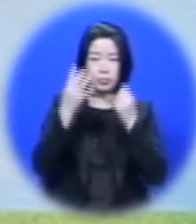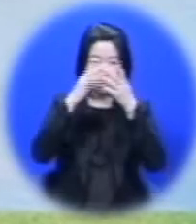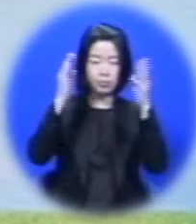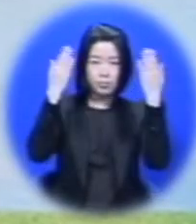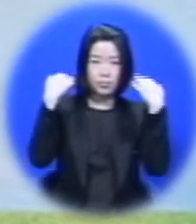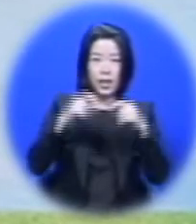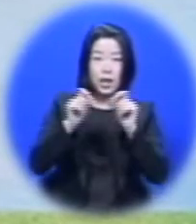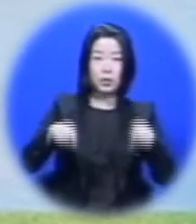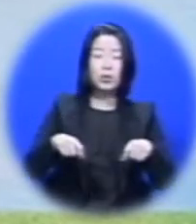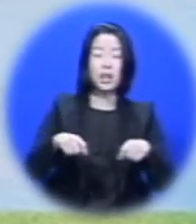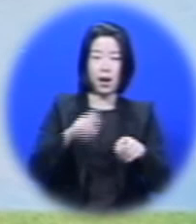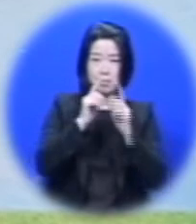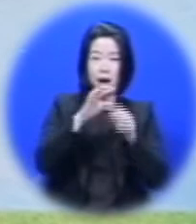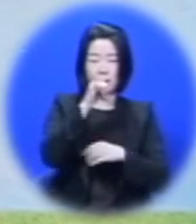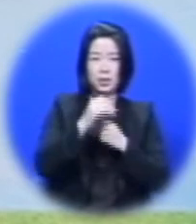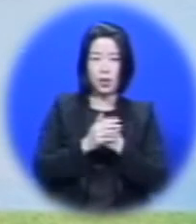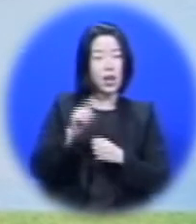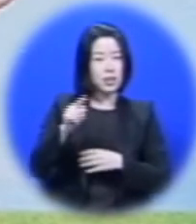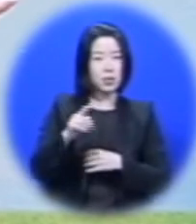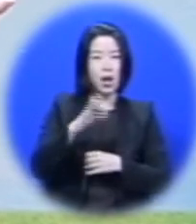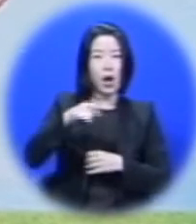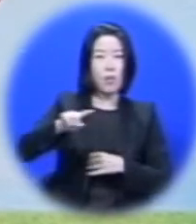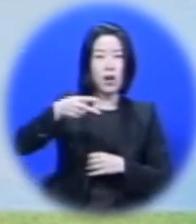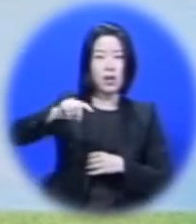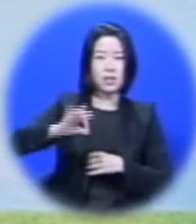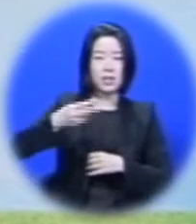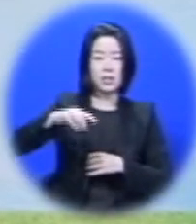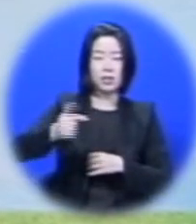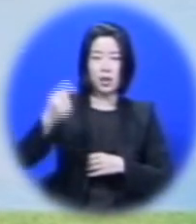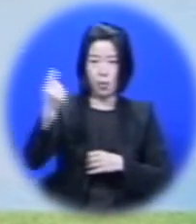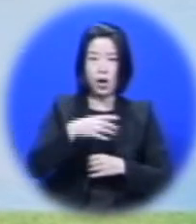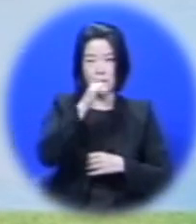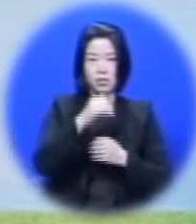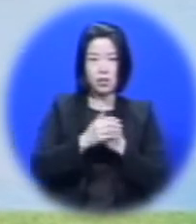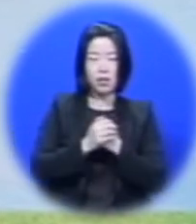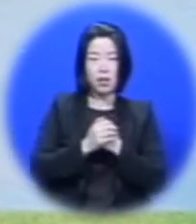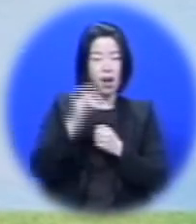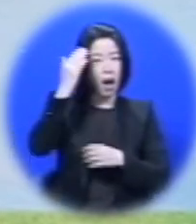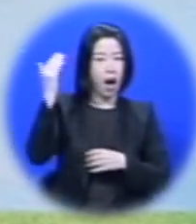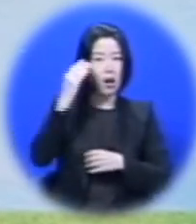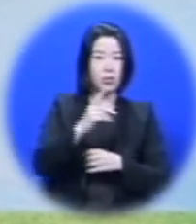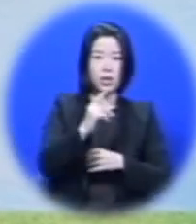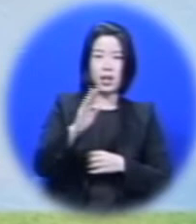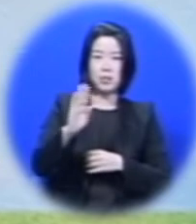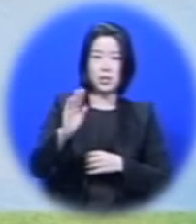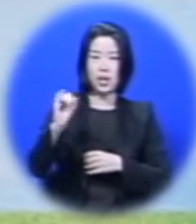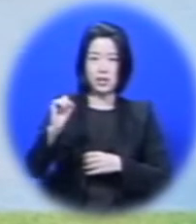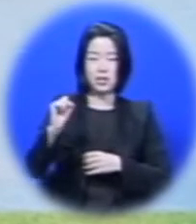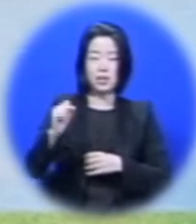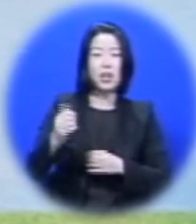동창 이야기를 하시는 겁니다. 그분이 이 워싱턴에 와 있는데 그러면서 한국 KBS의 성공